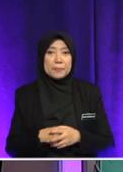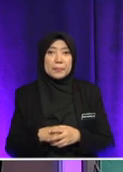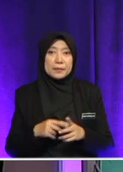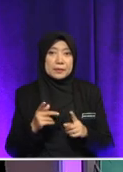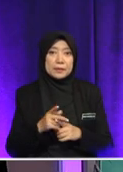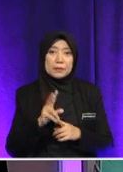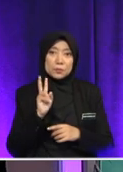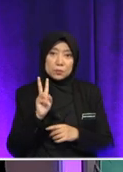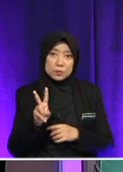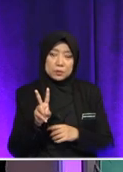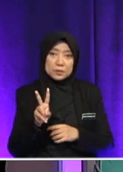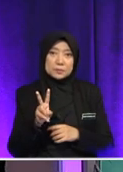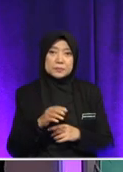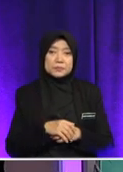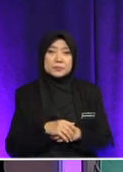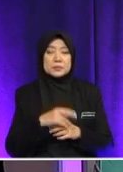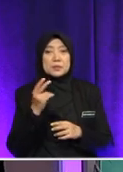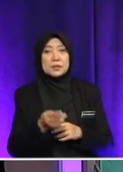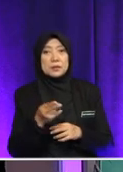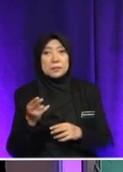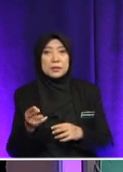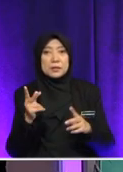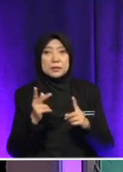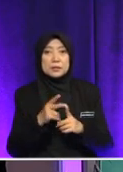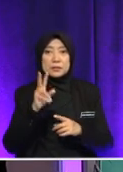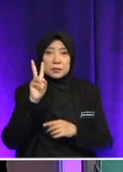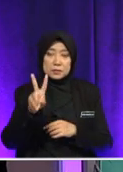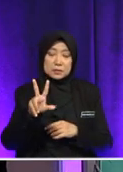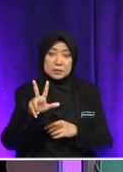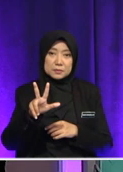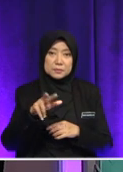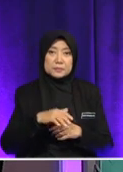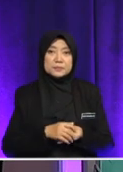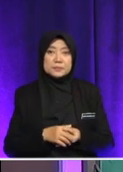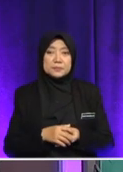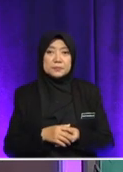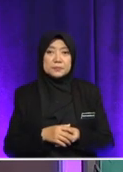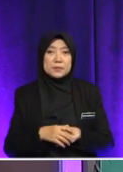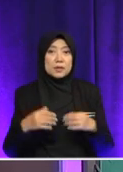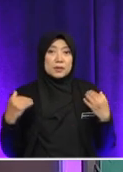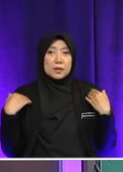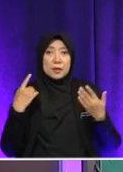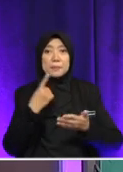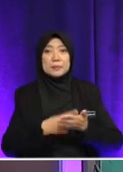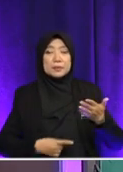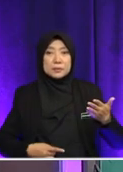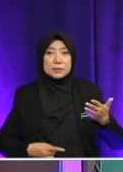Oke kita pergi pada bahan komposisi yang ketiga Oke bahan komposisi yang ketiga kita dapat